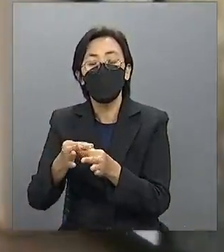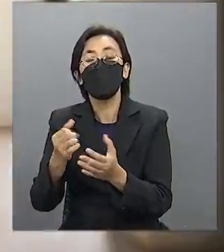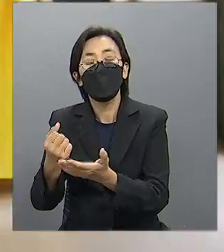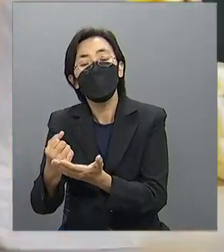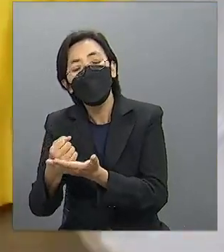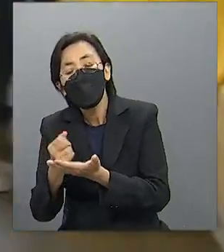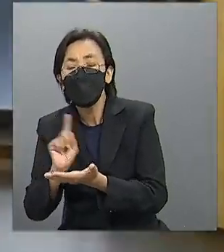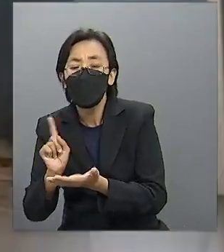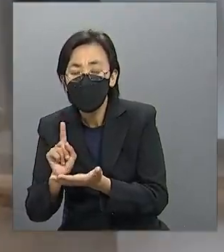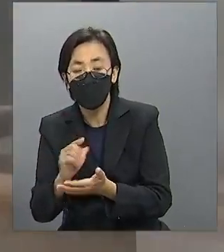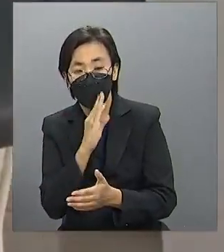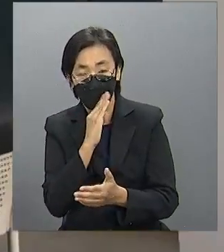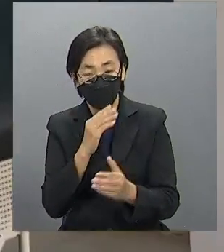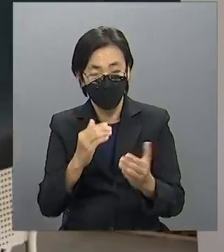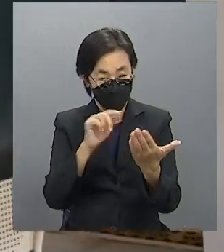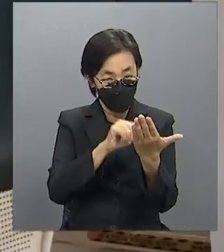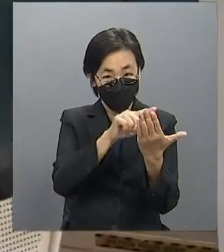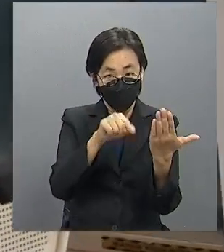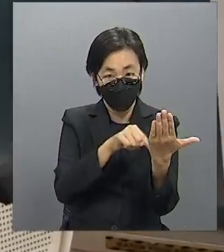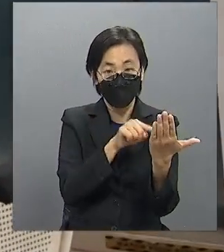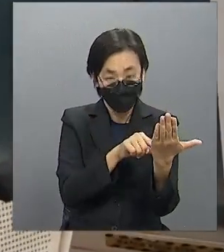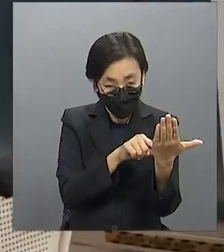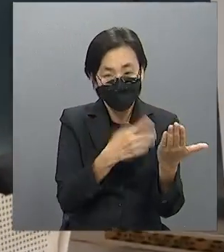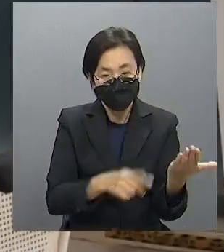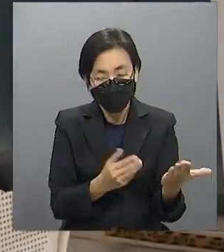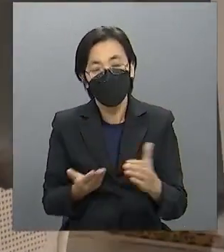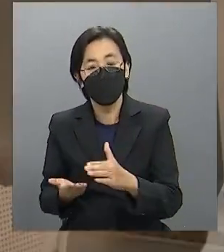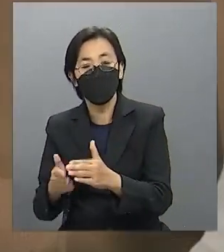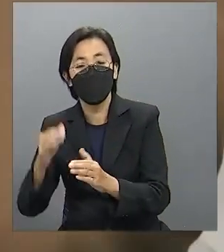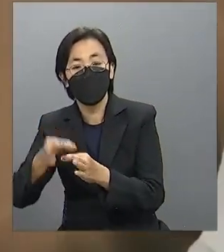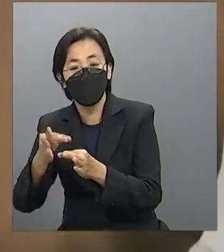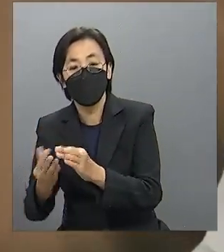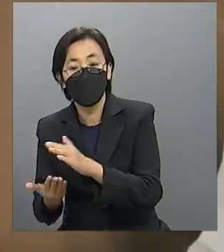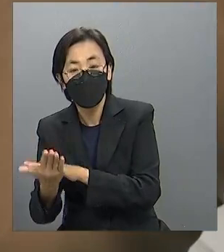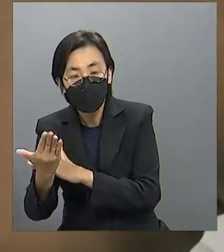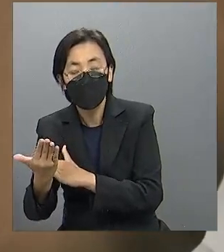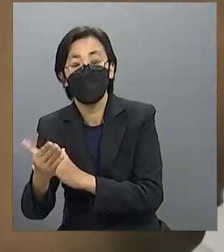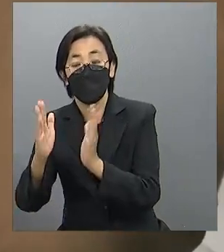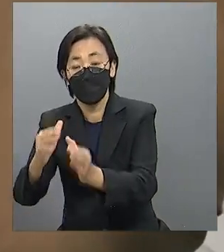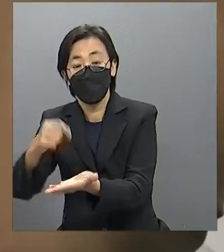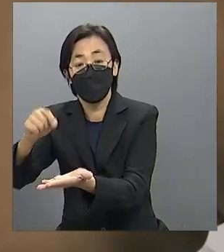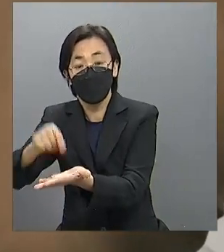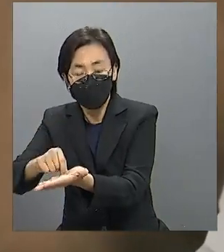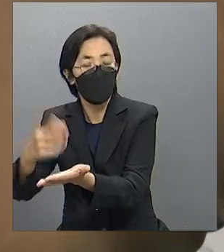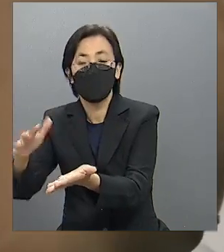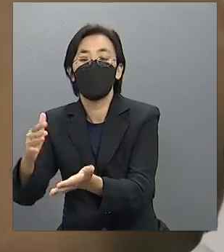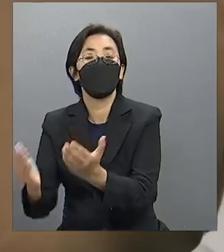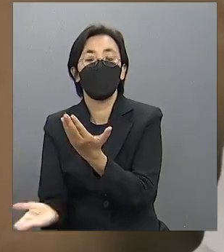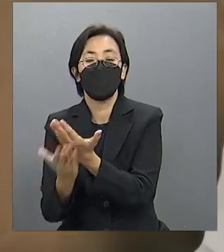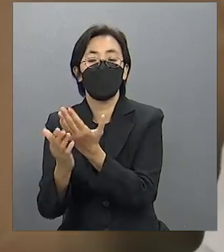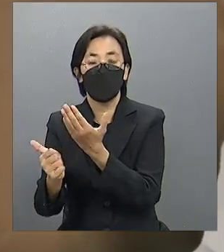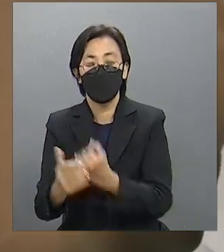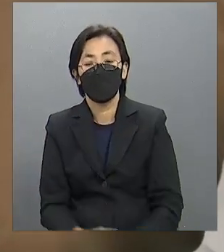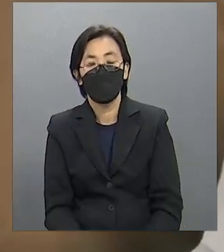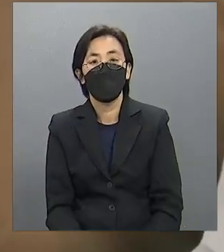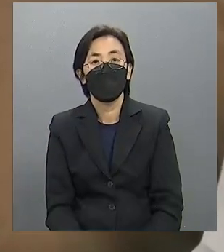ลูค้าได้่าย howท่านอนอยากทราถึงระบบในการยืนยนตั